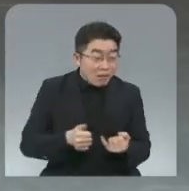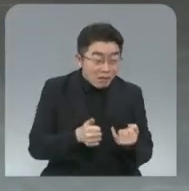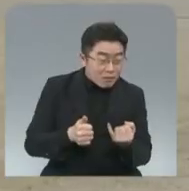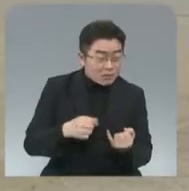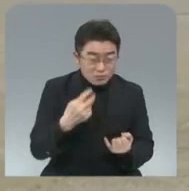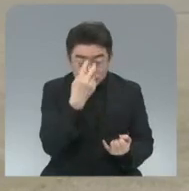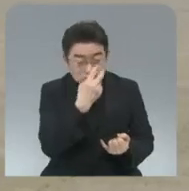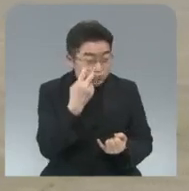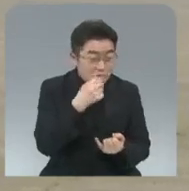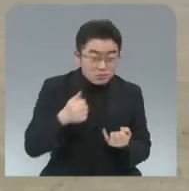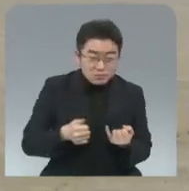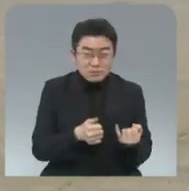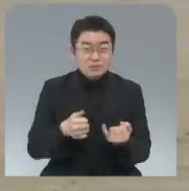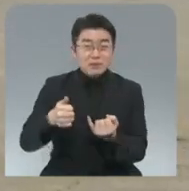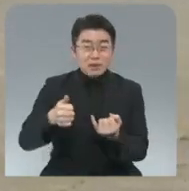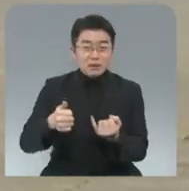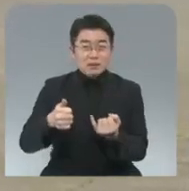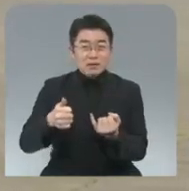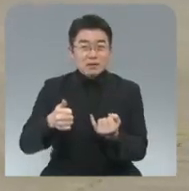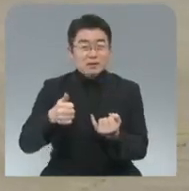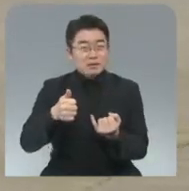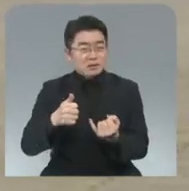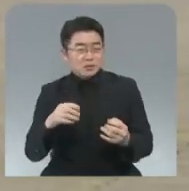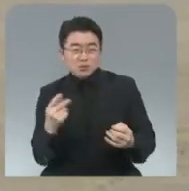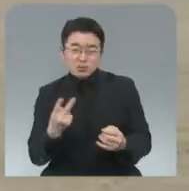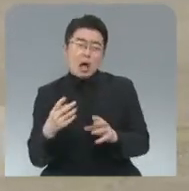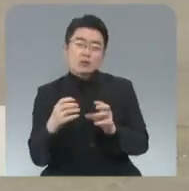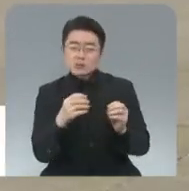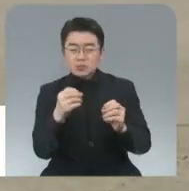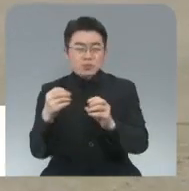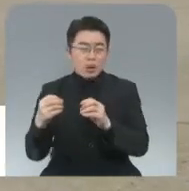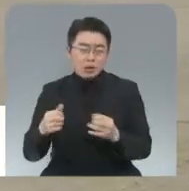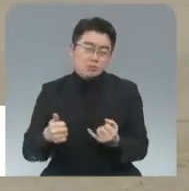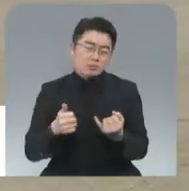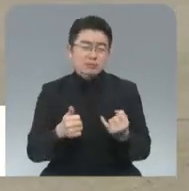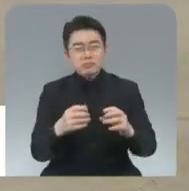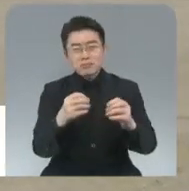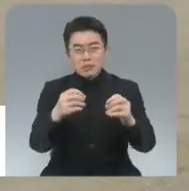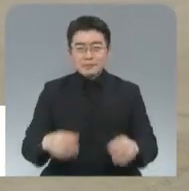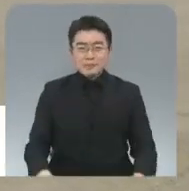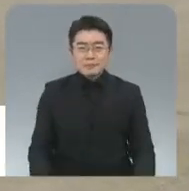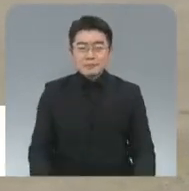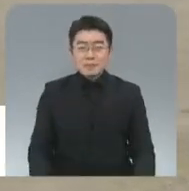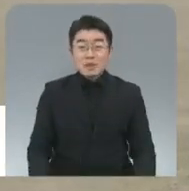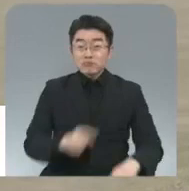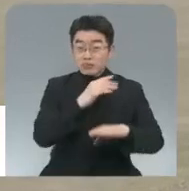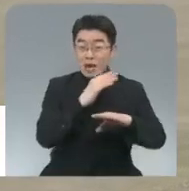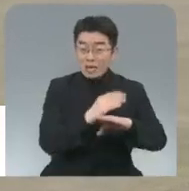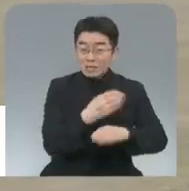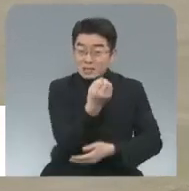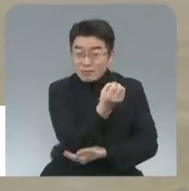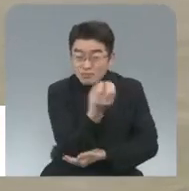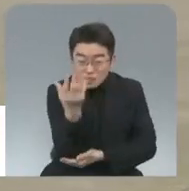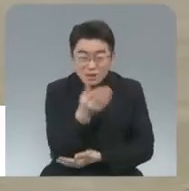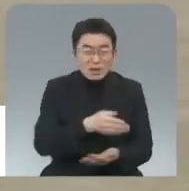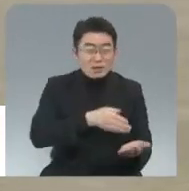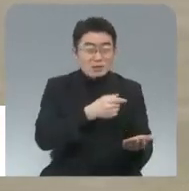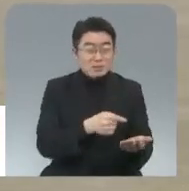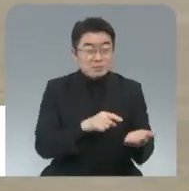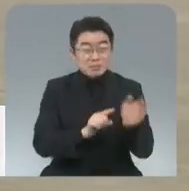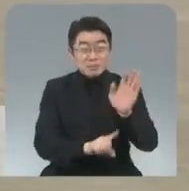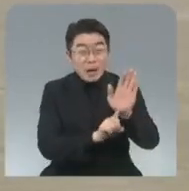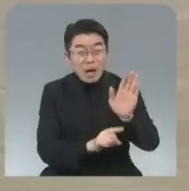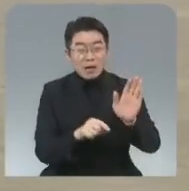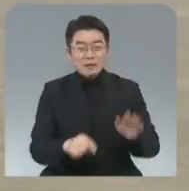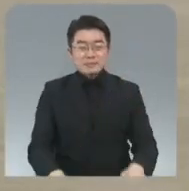antar benua atau icbm hsong 17 pada Jumat pemimpin Kim tampak menggandeng tangan putrinya dan berbicara sambil memeriksa gudang